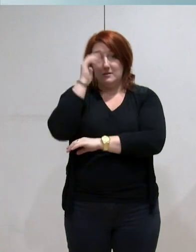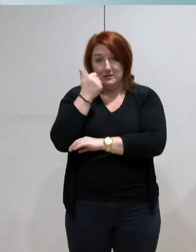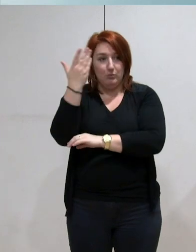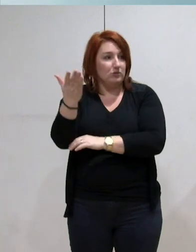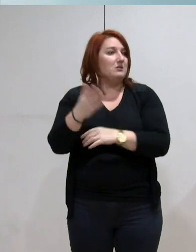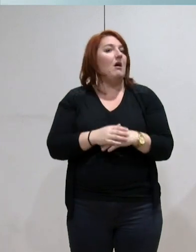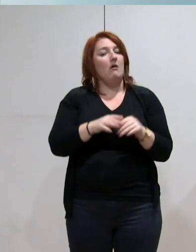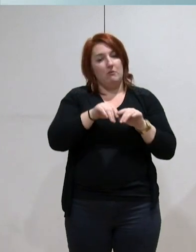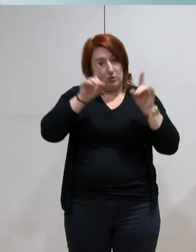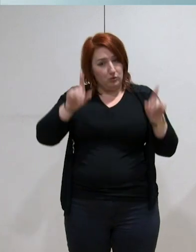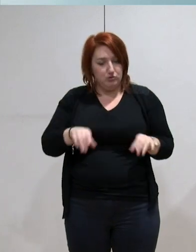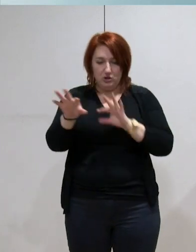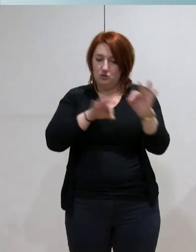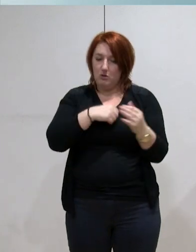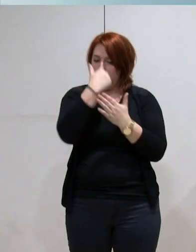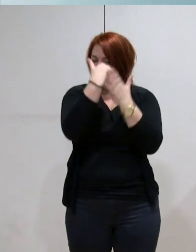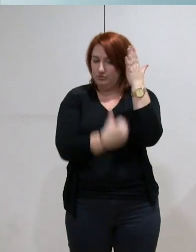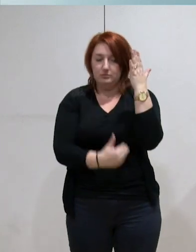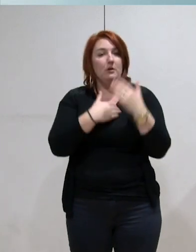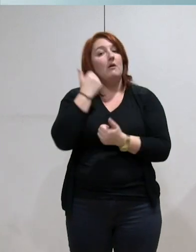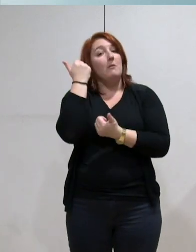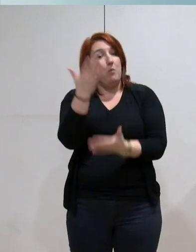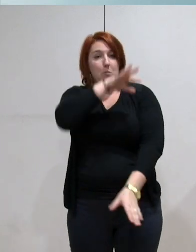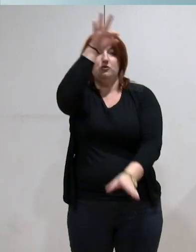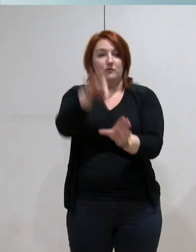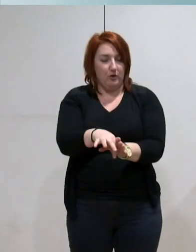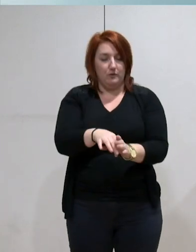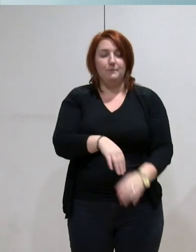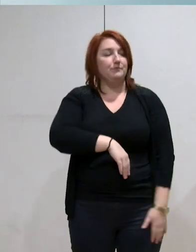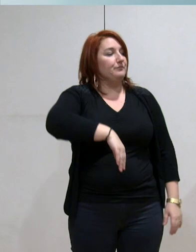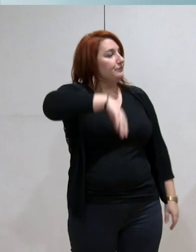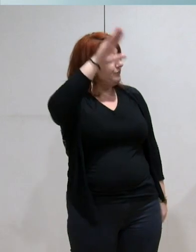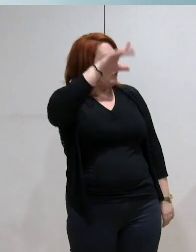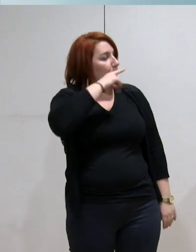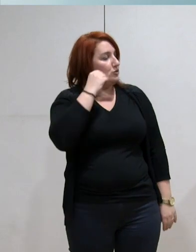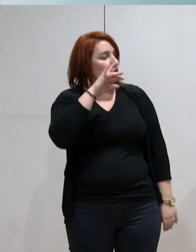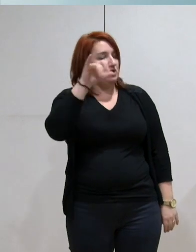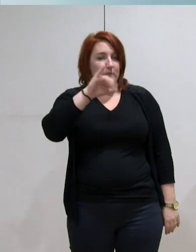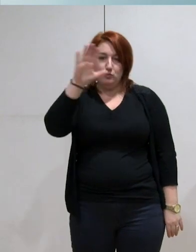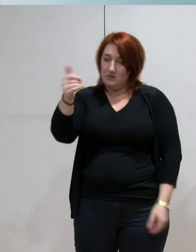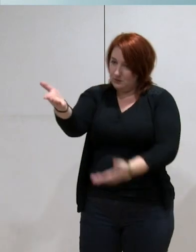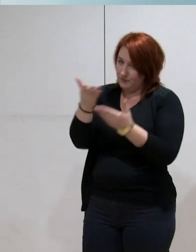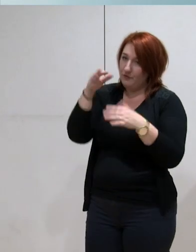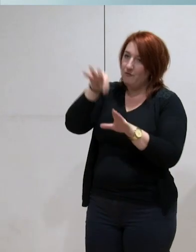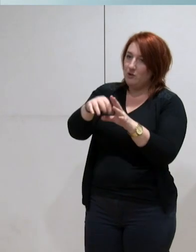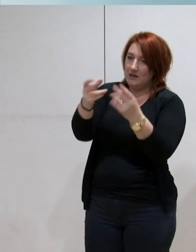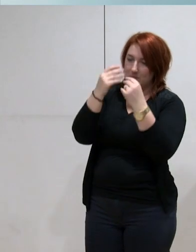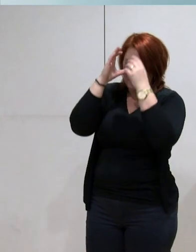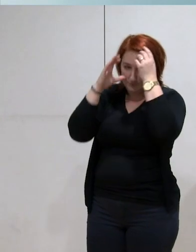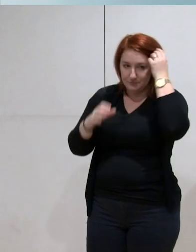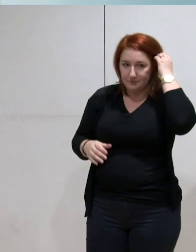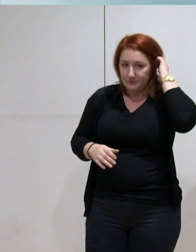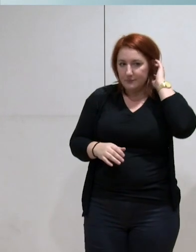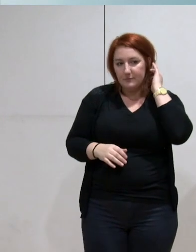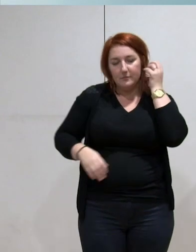au vote explication de vote de Monsieur chamusi il y a beaucoup de raisons de s'opposer